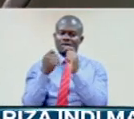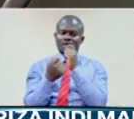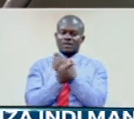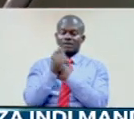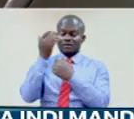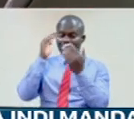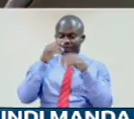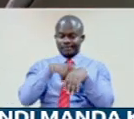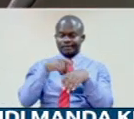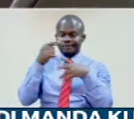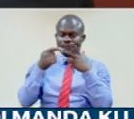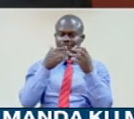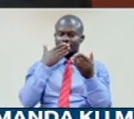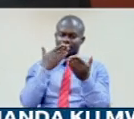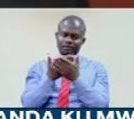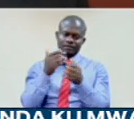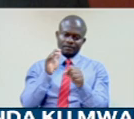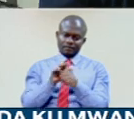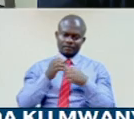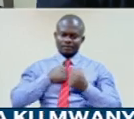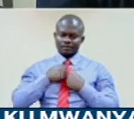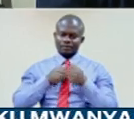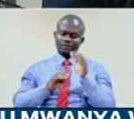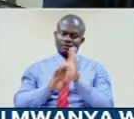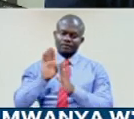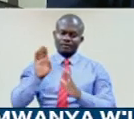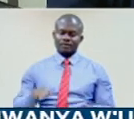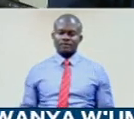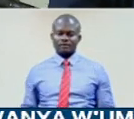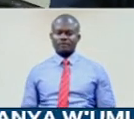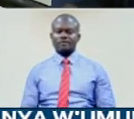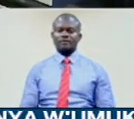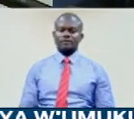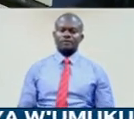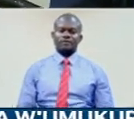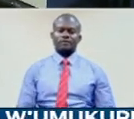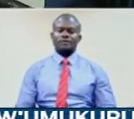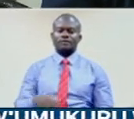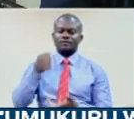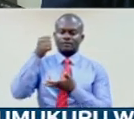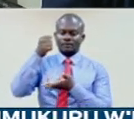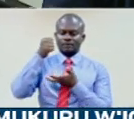y'ibihe hari byinshi u Rwanda rumaze guteramo intambwe. Ingengo y'imari igenerwa